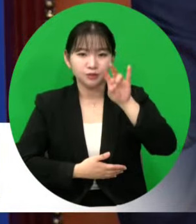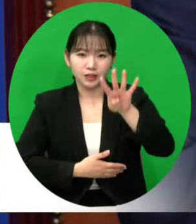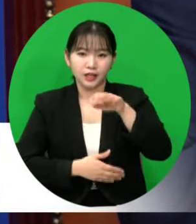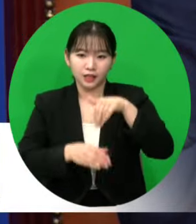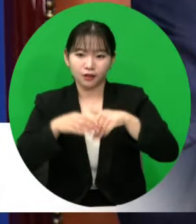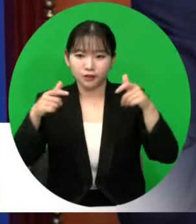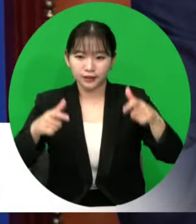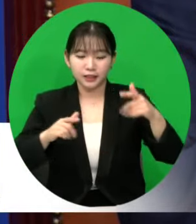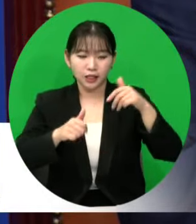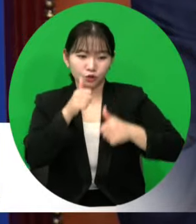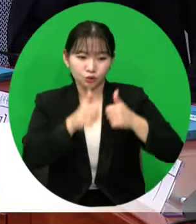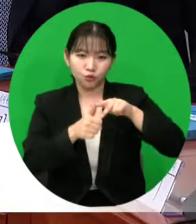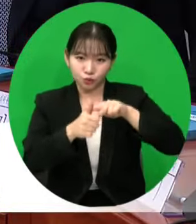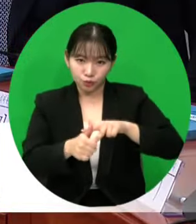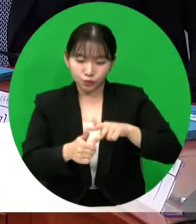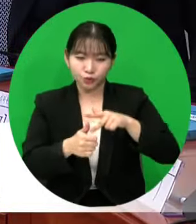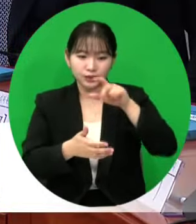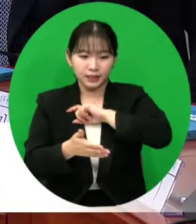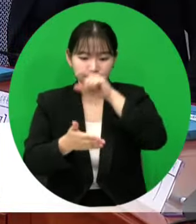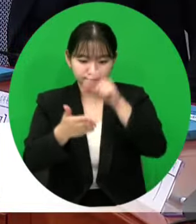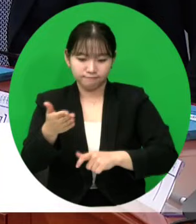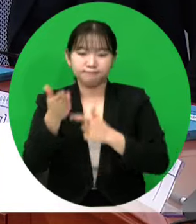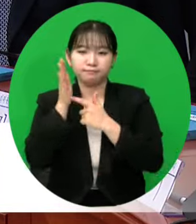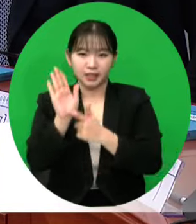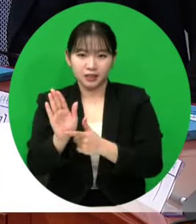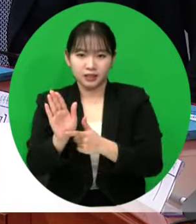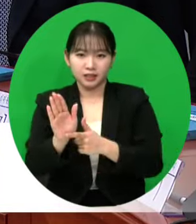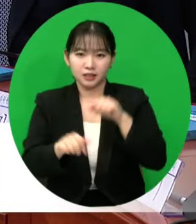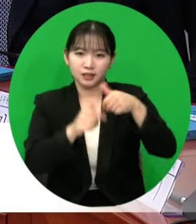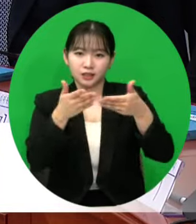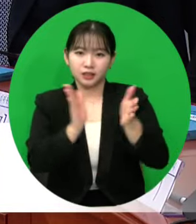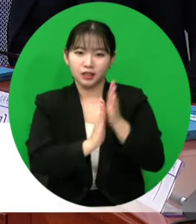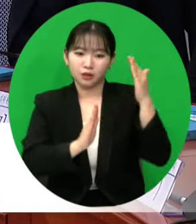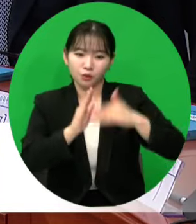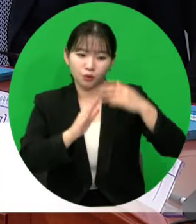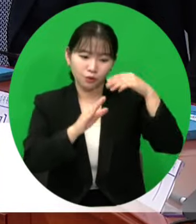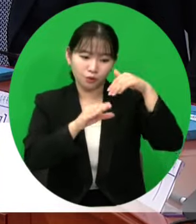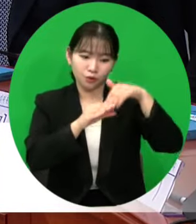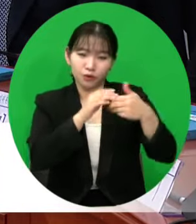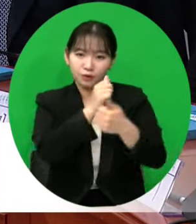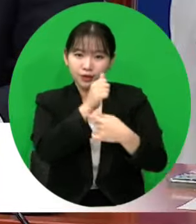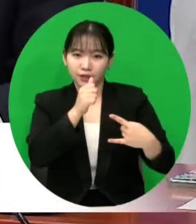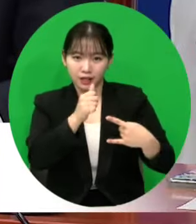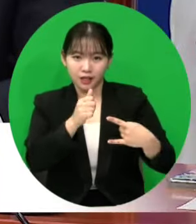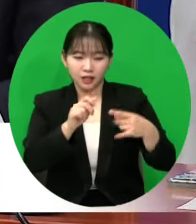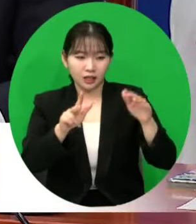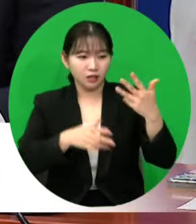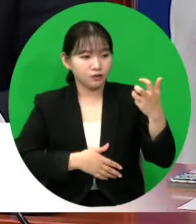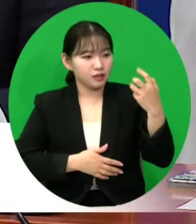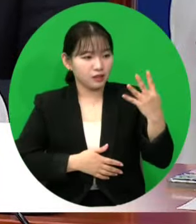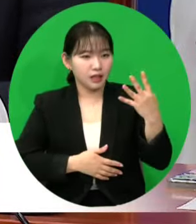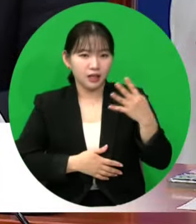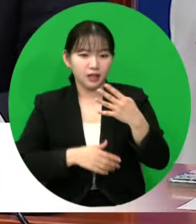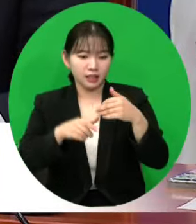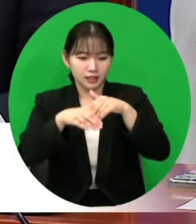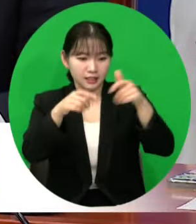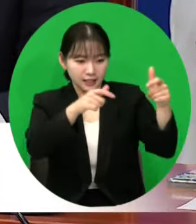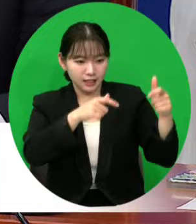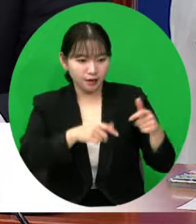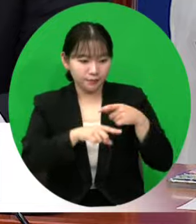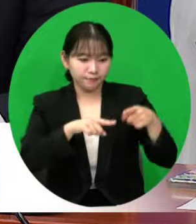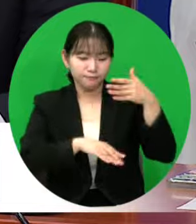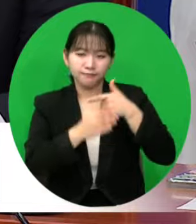선거구의 경선 후보자 명단이 발표됐습니다 민주당 간인은 현재까지여 네개 지역구 심사 결과를 발표하는